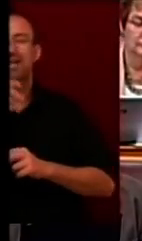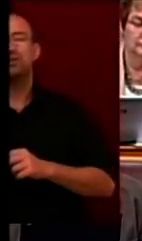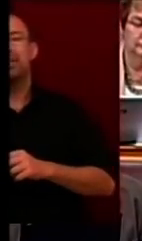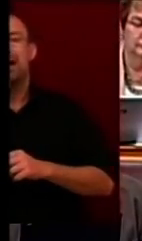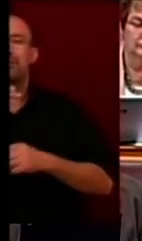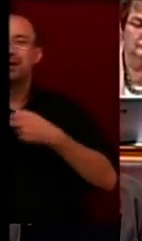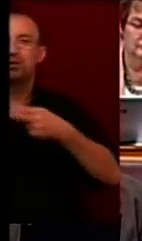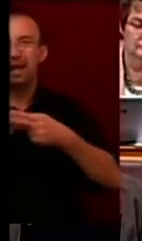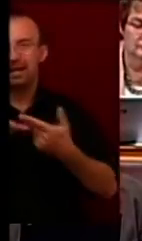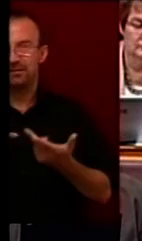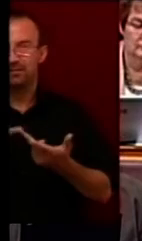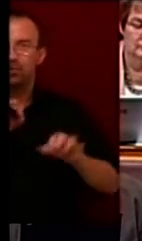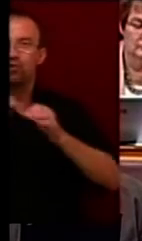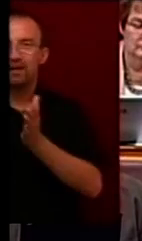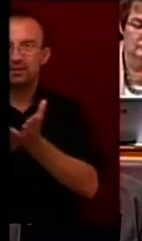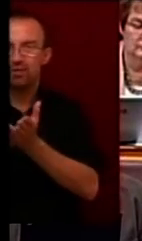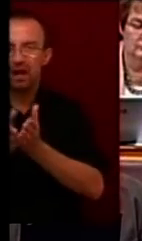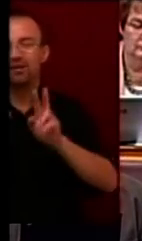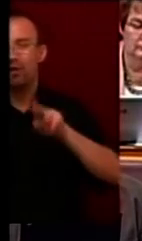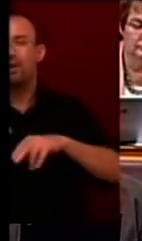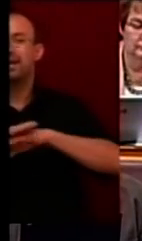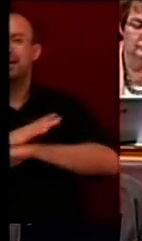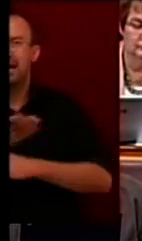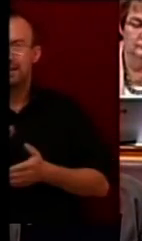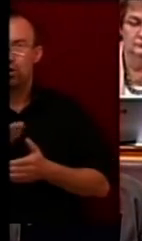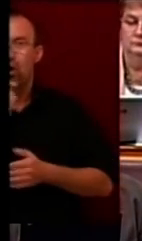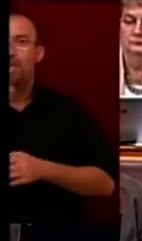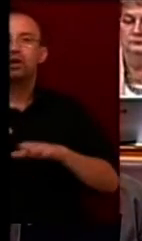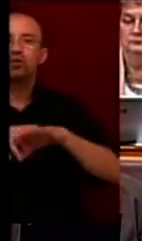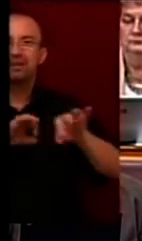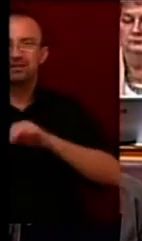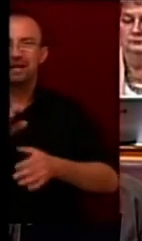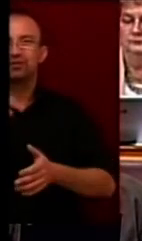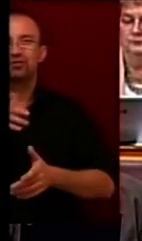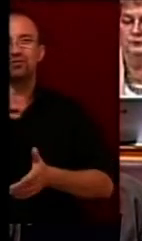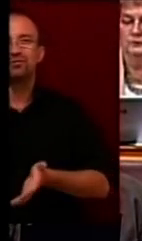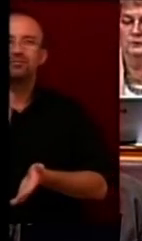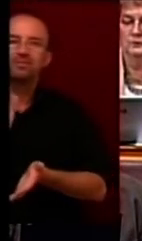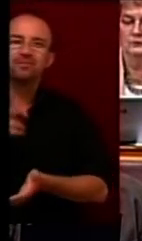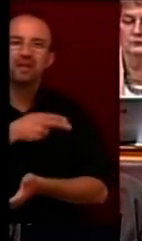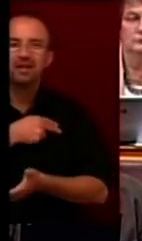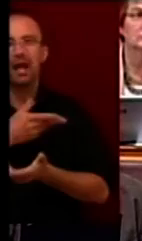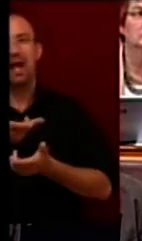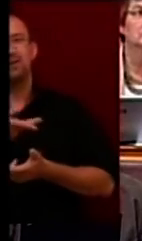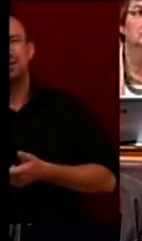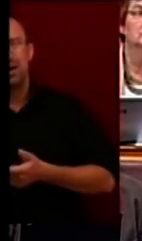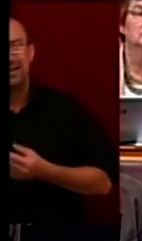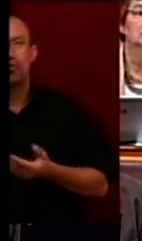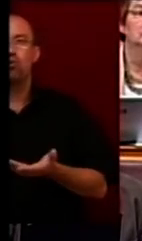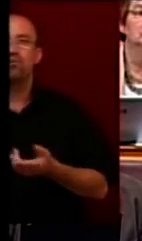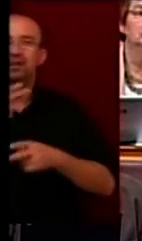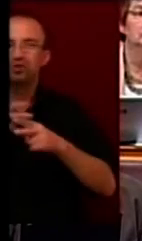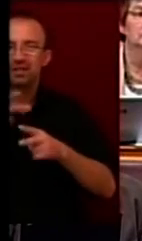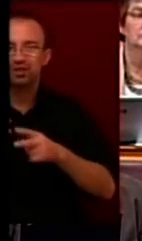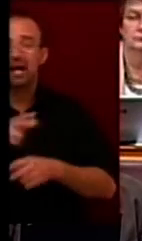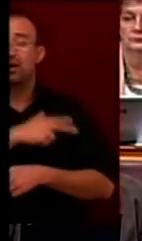az ügyfélszolgálat. Jól érzékelhető tehát, hogy a magyar közigazgatás hitele, szakszerűsége és tisztasága